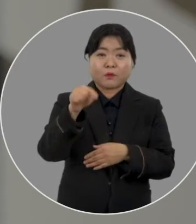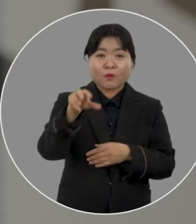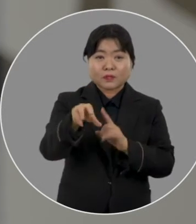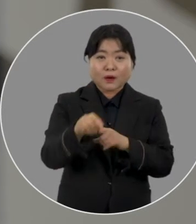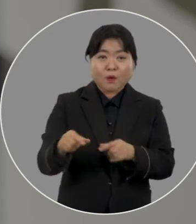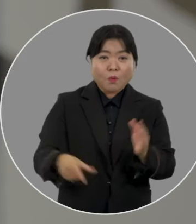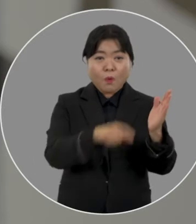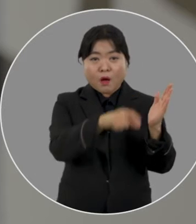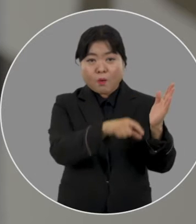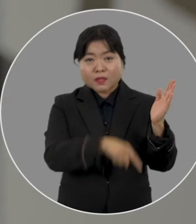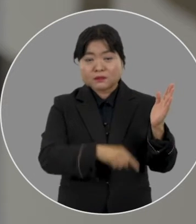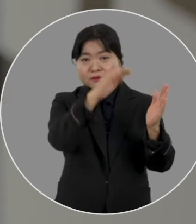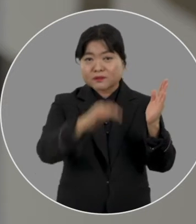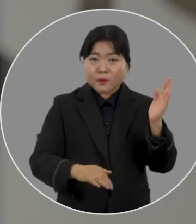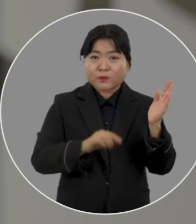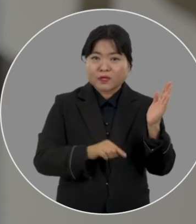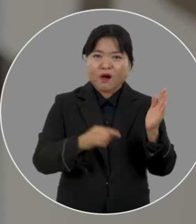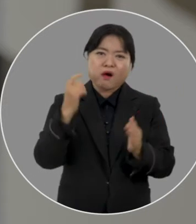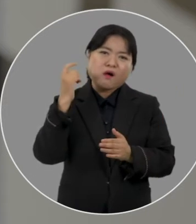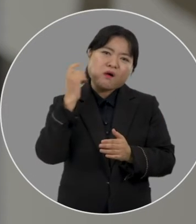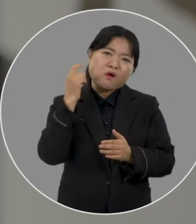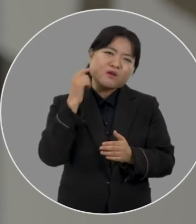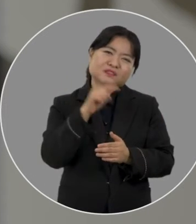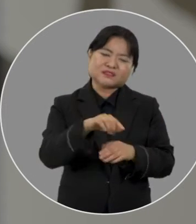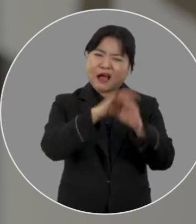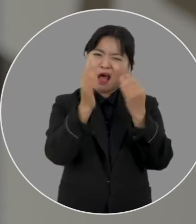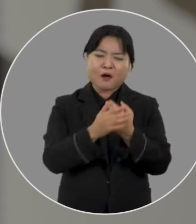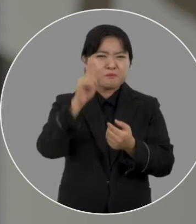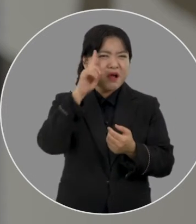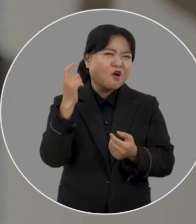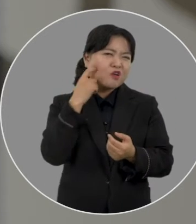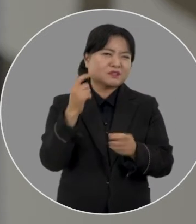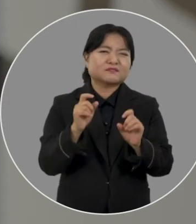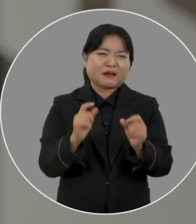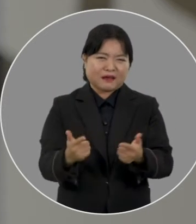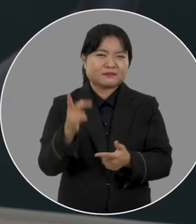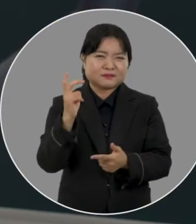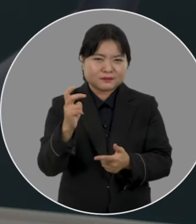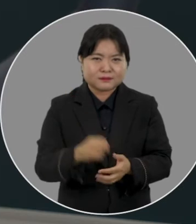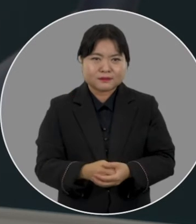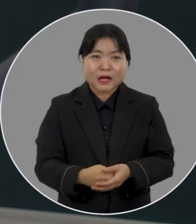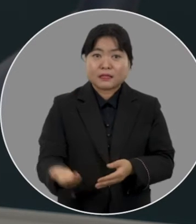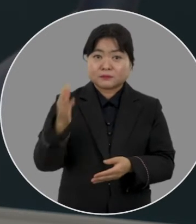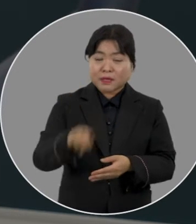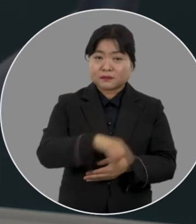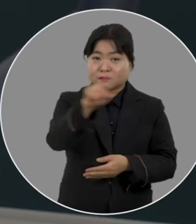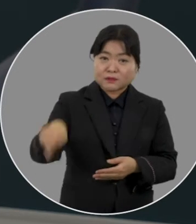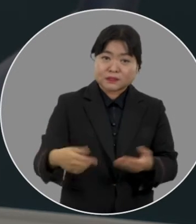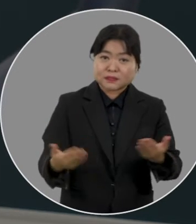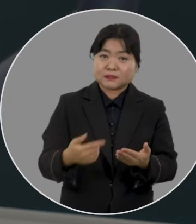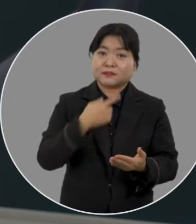거기에 올라와 있는 모든 내용이 거짓일 거라고 믿지는 않아요. 하지만 그런 일을 벌인